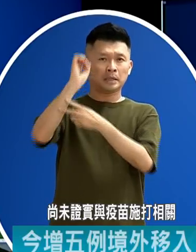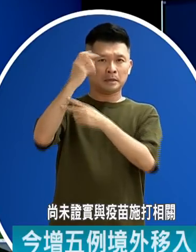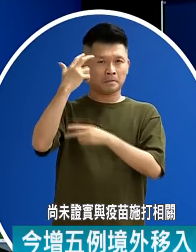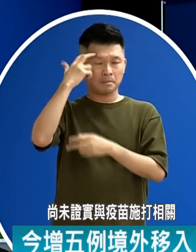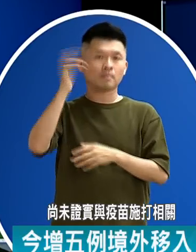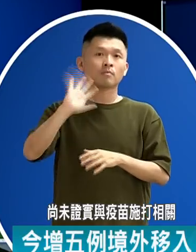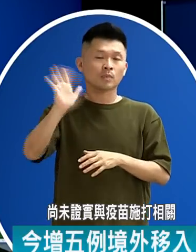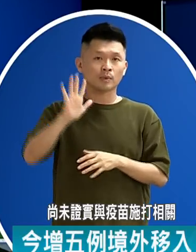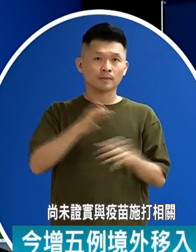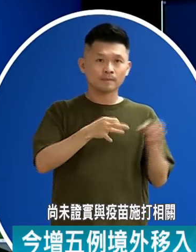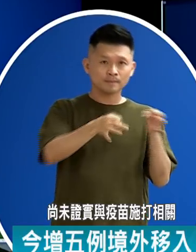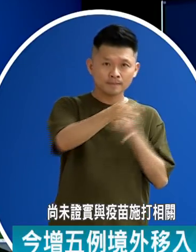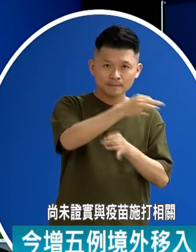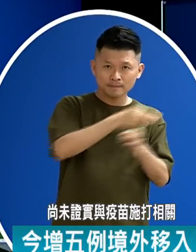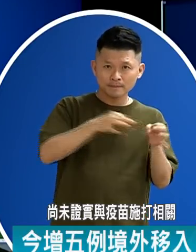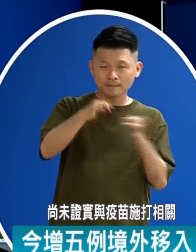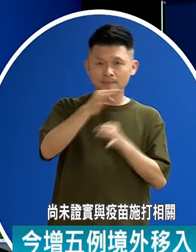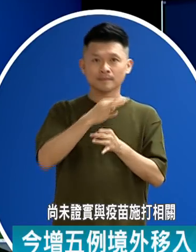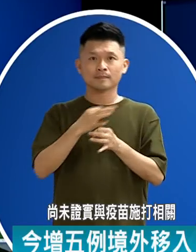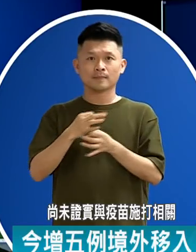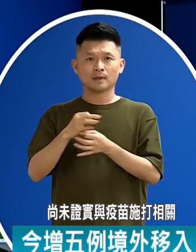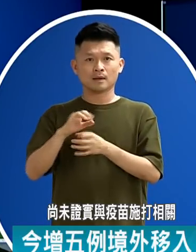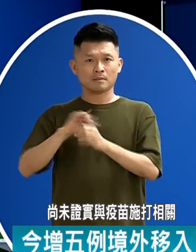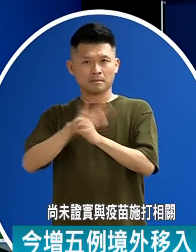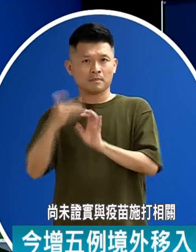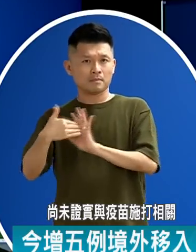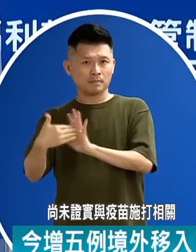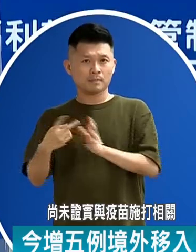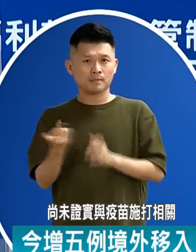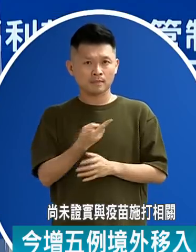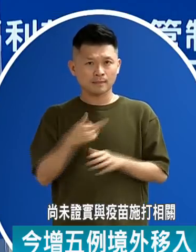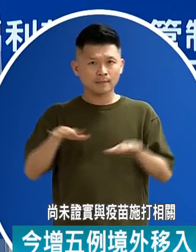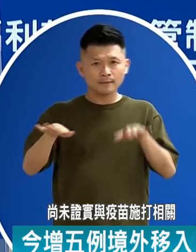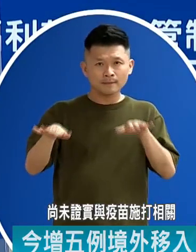疫情两边的一个权衡，指挥中心有什么样的看法？